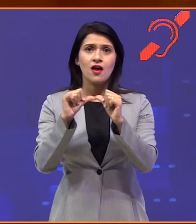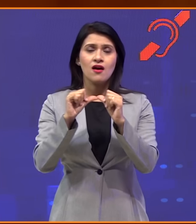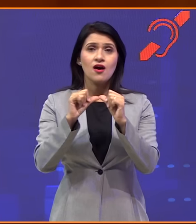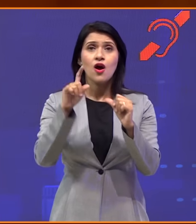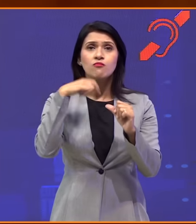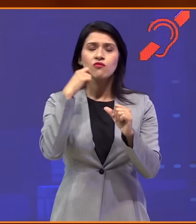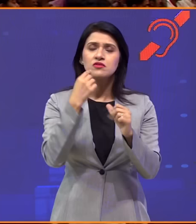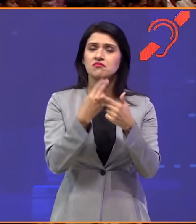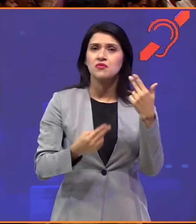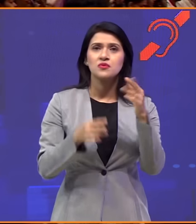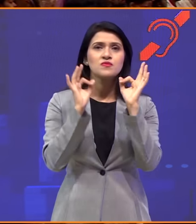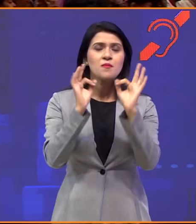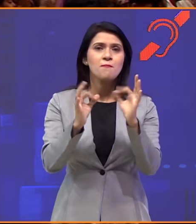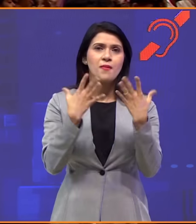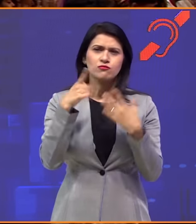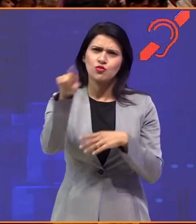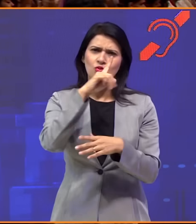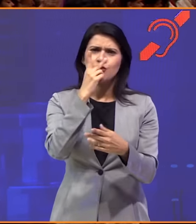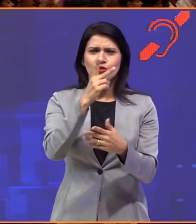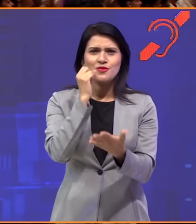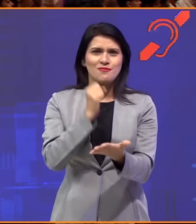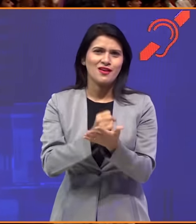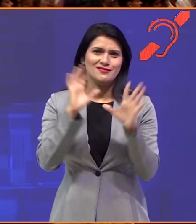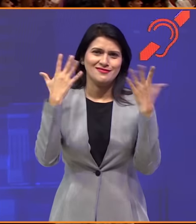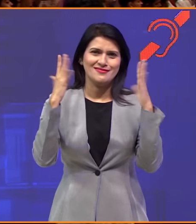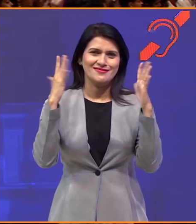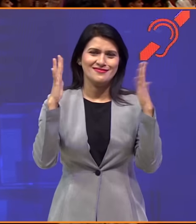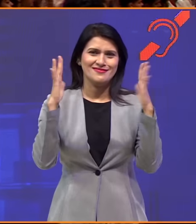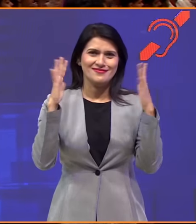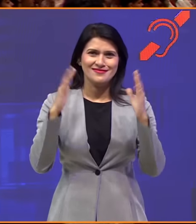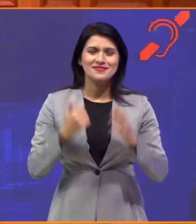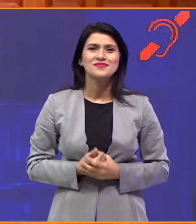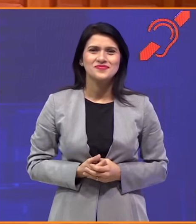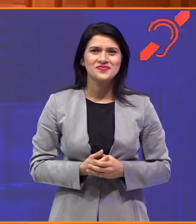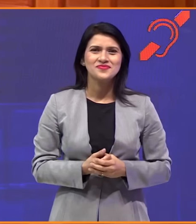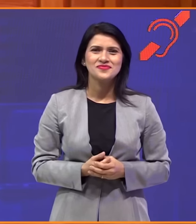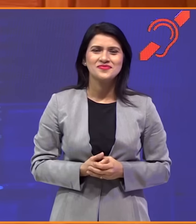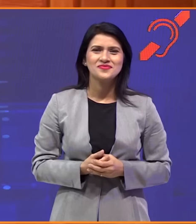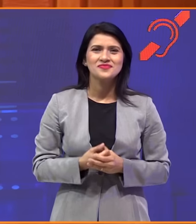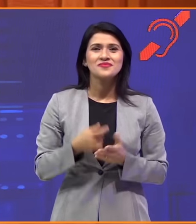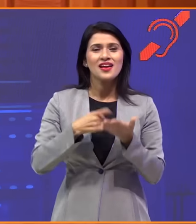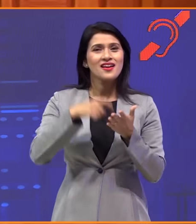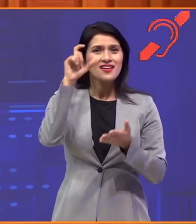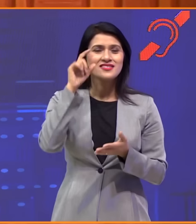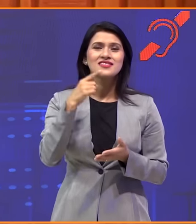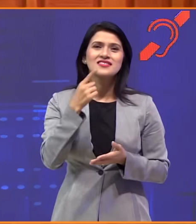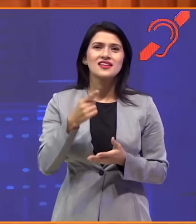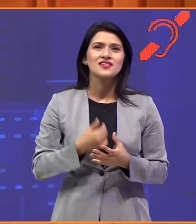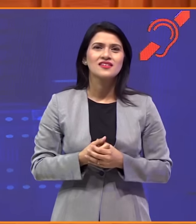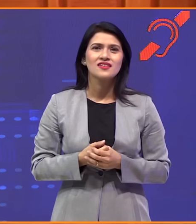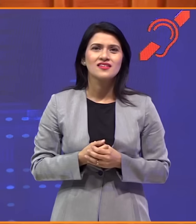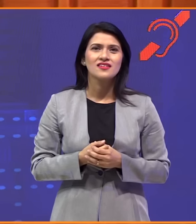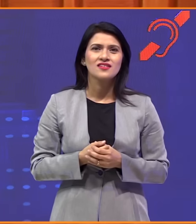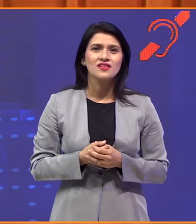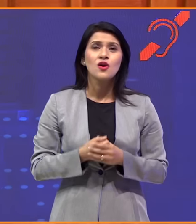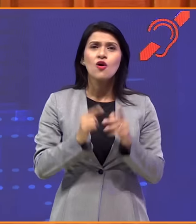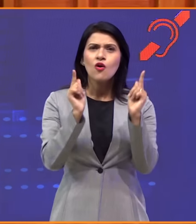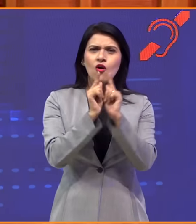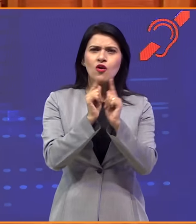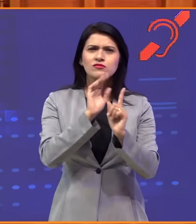जरूर देखिएगा देखिए ये फिल्म तो ट्रेलर आया उसी साथ